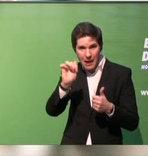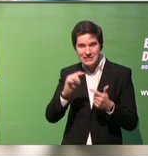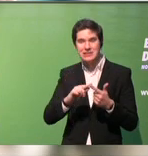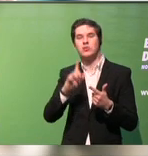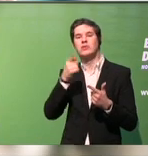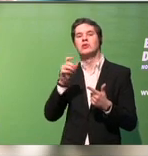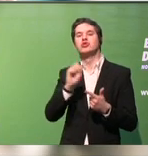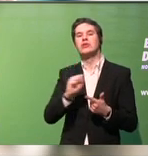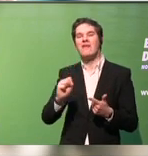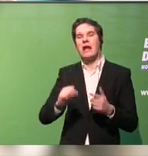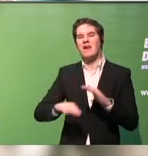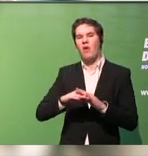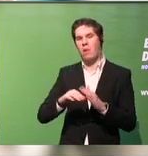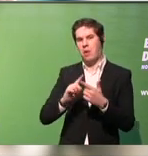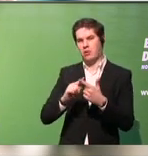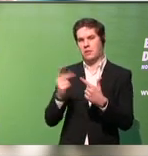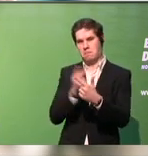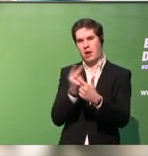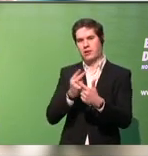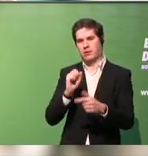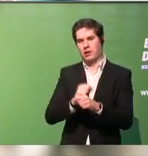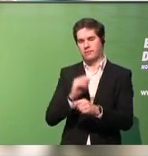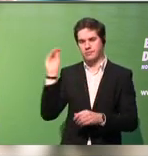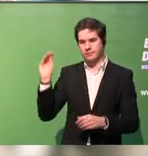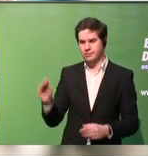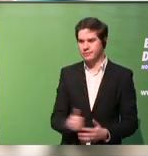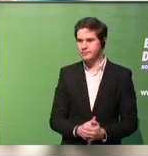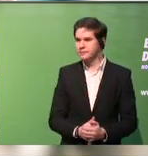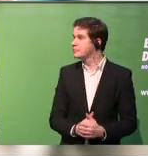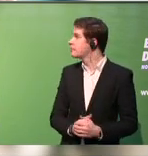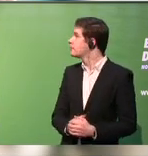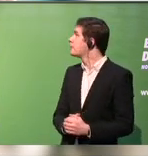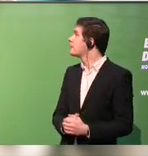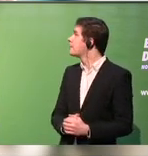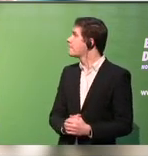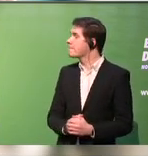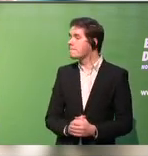Stefan Volpert. Ich frage die beiden.